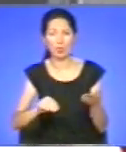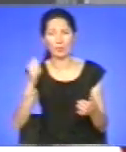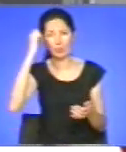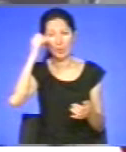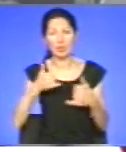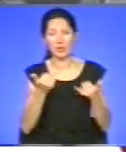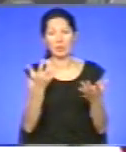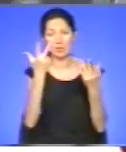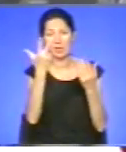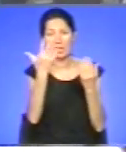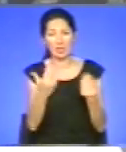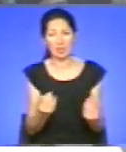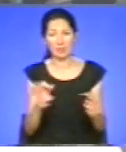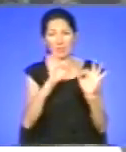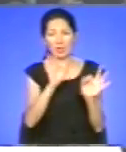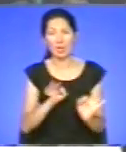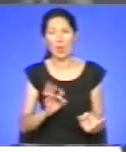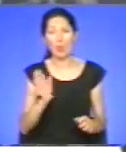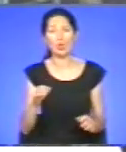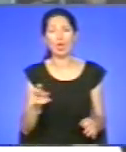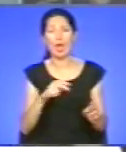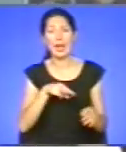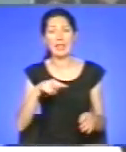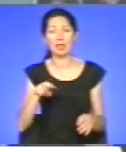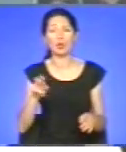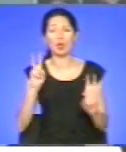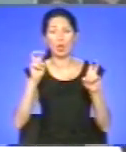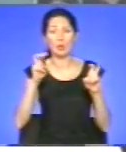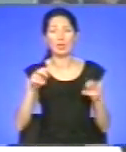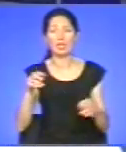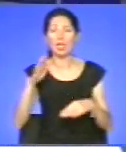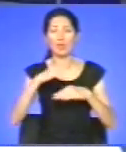восени відбудуться літературно-тематичні вечори.